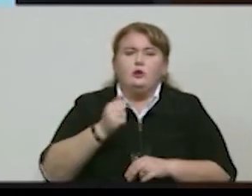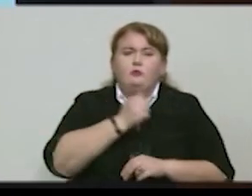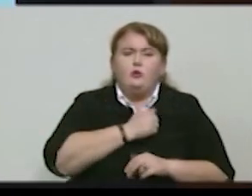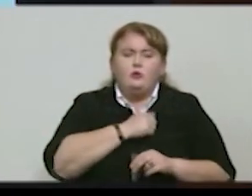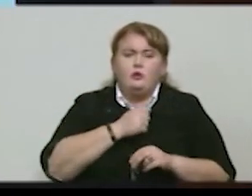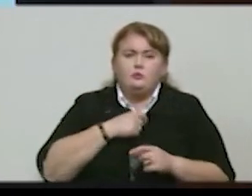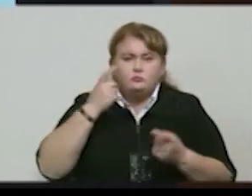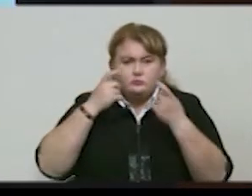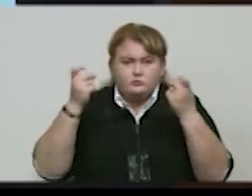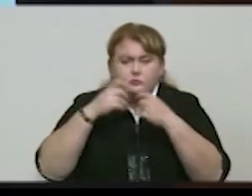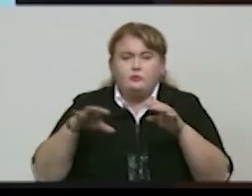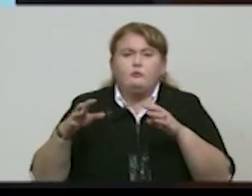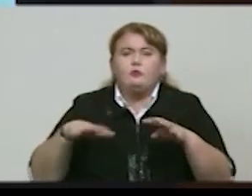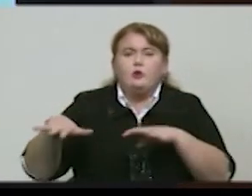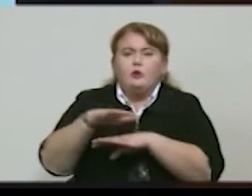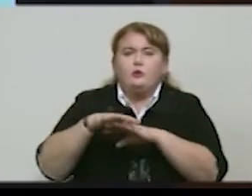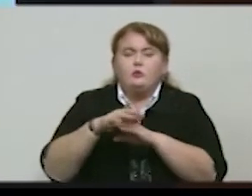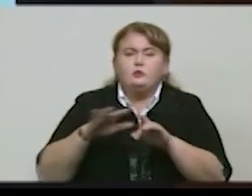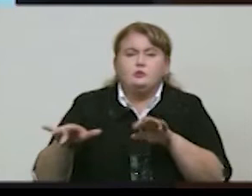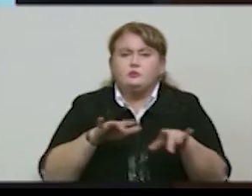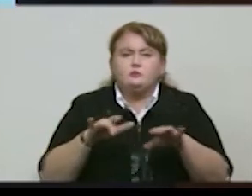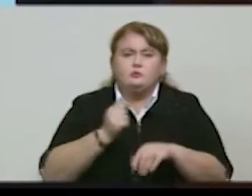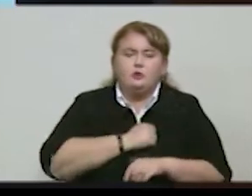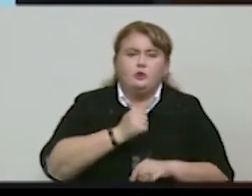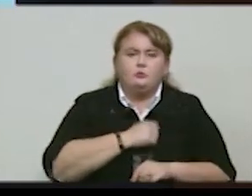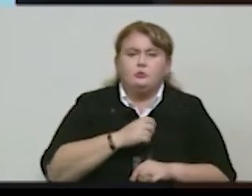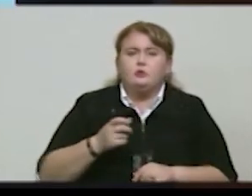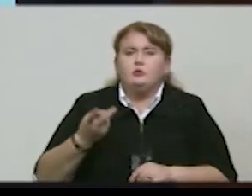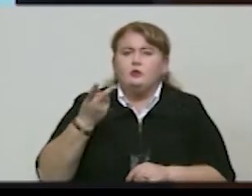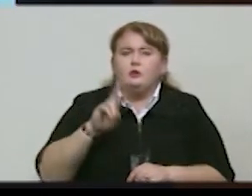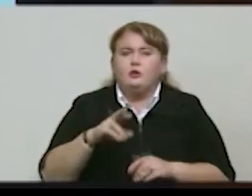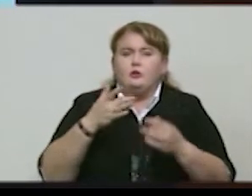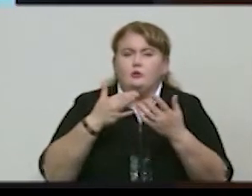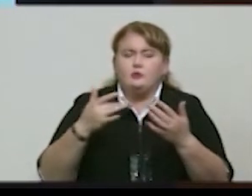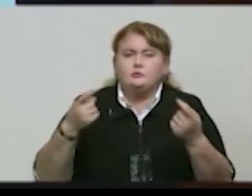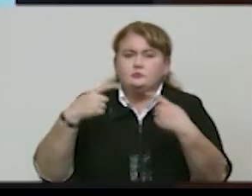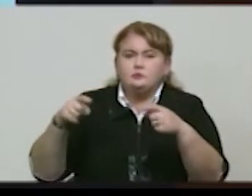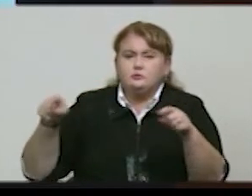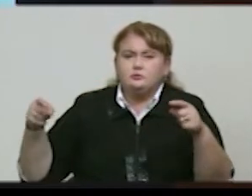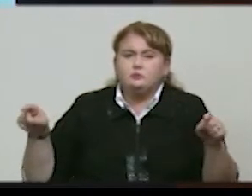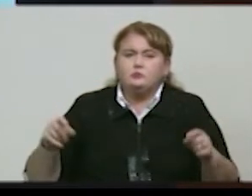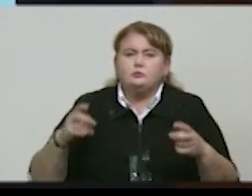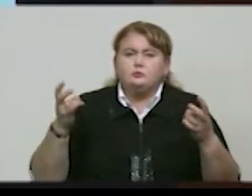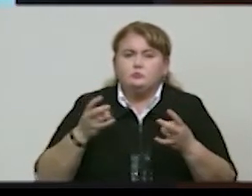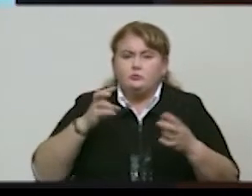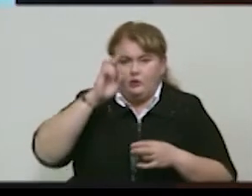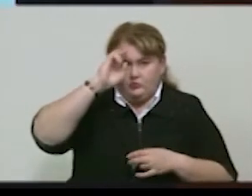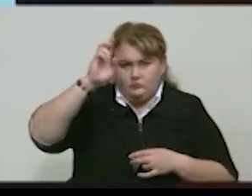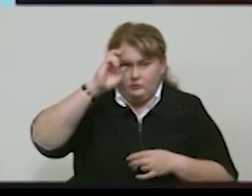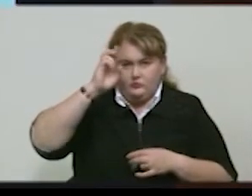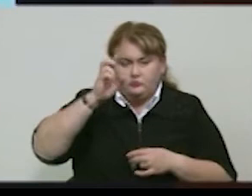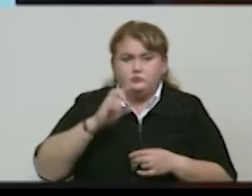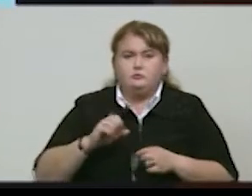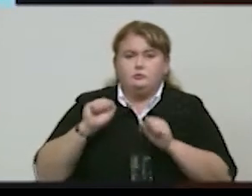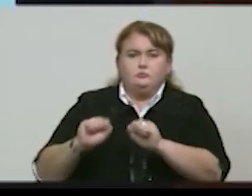сообщений в районе действующей армии, а ровно для всяких иных необходимых для государственной